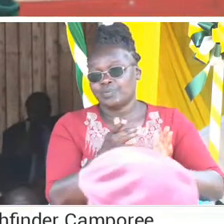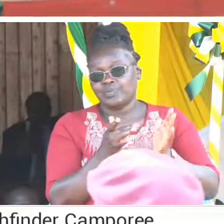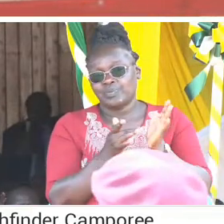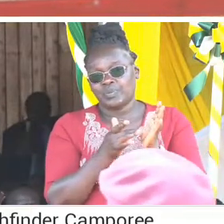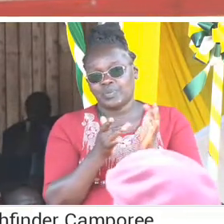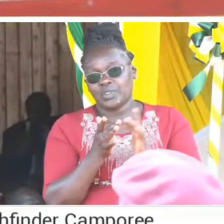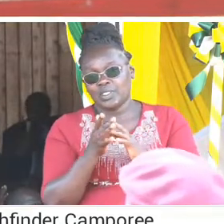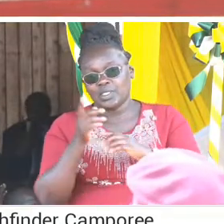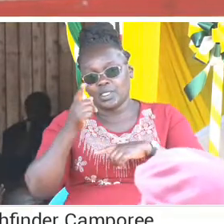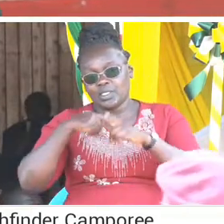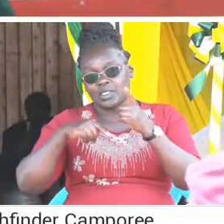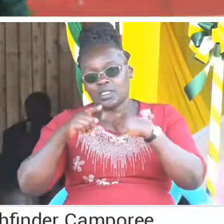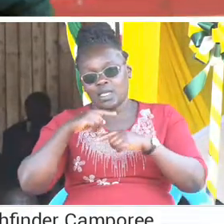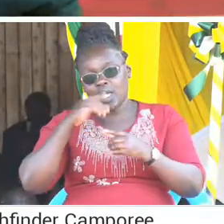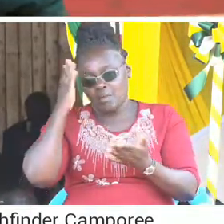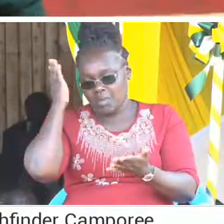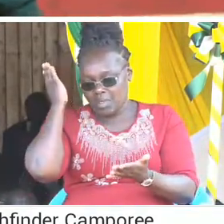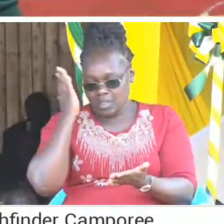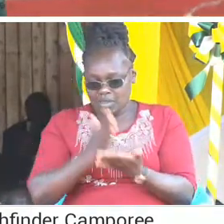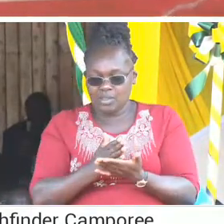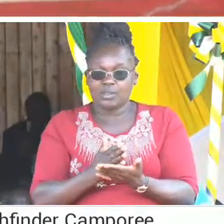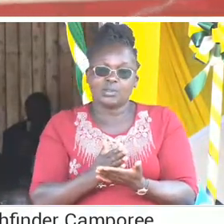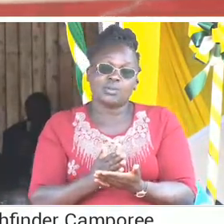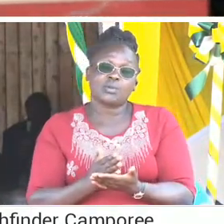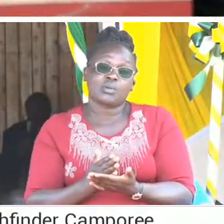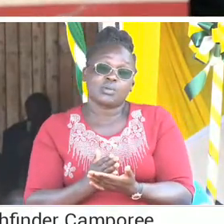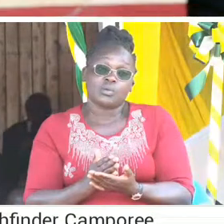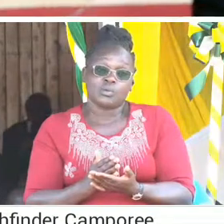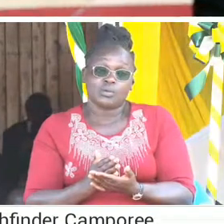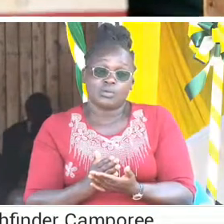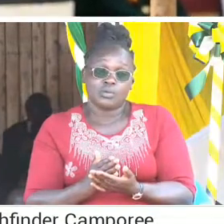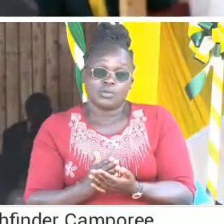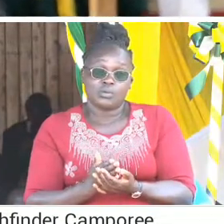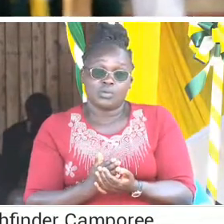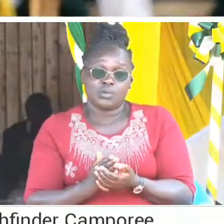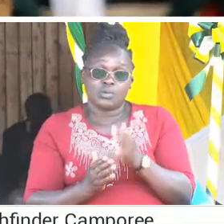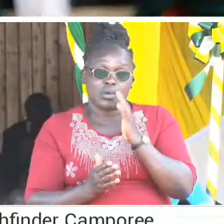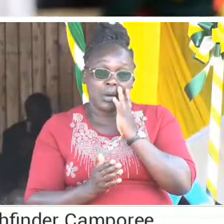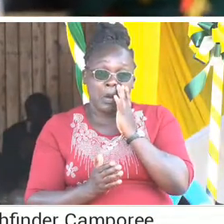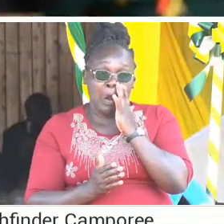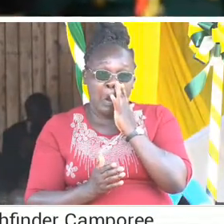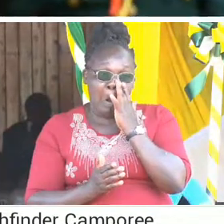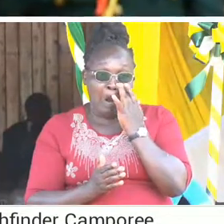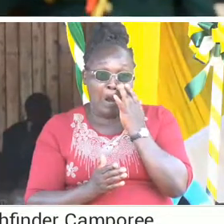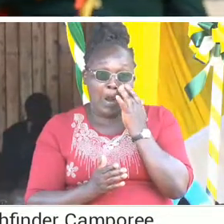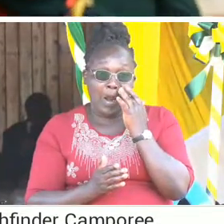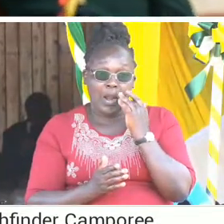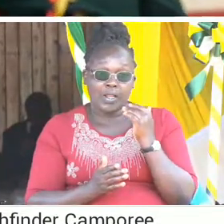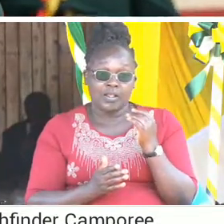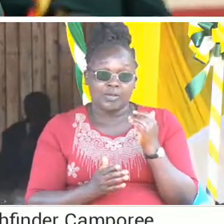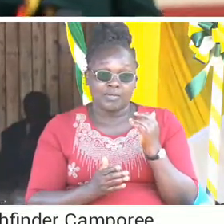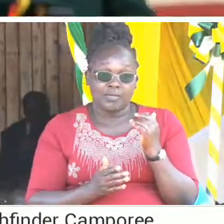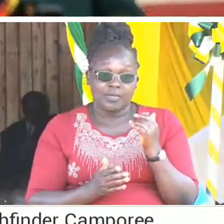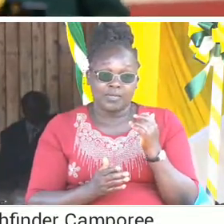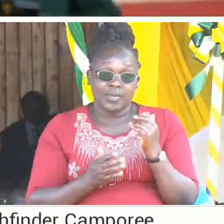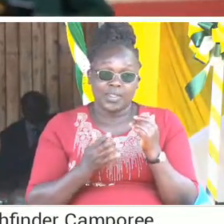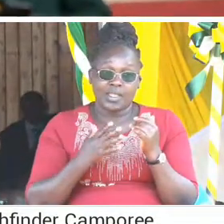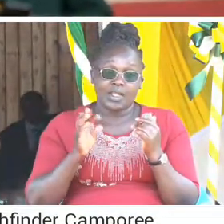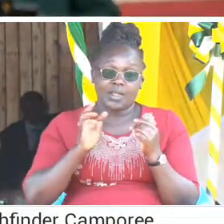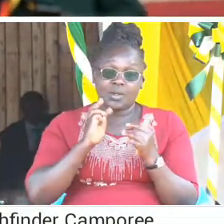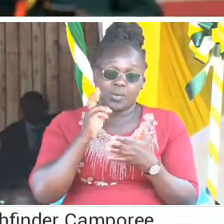ni hakika. Na ndiyo hii tulisoma mwanzoni mwa wiki hii. Kutoka Yohana sura ya 14 fungu la